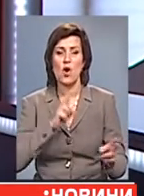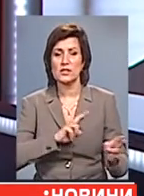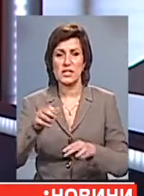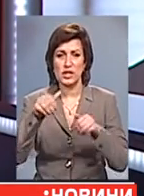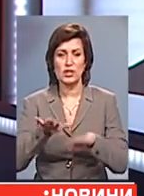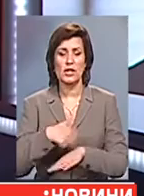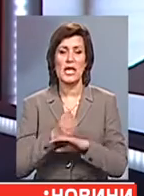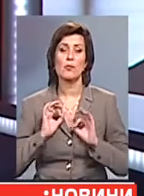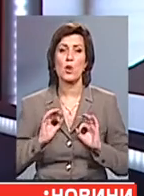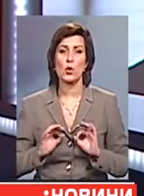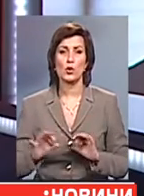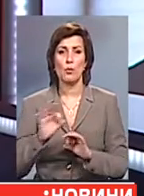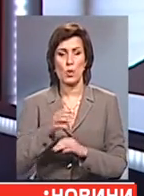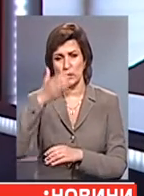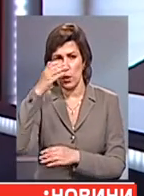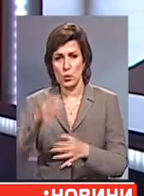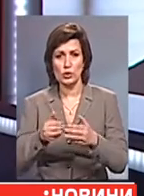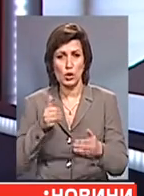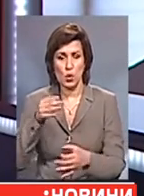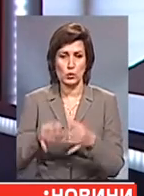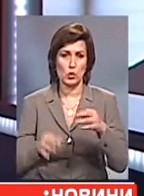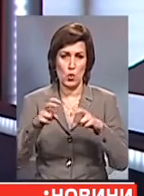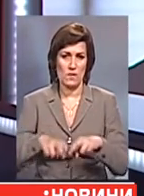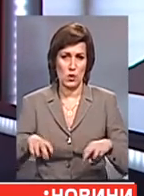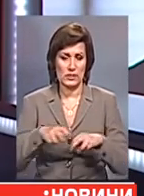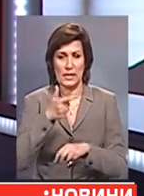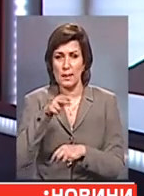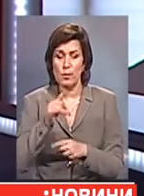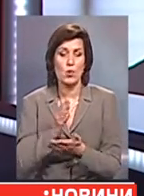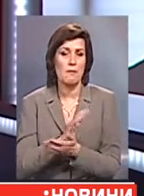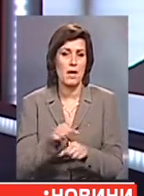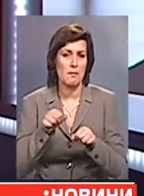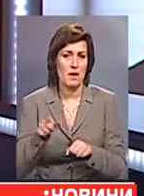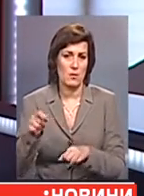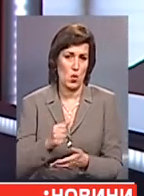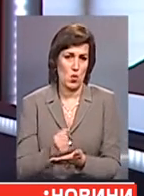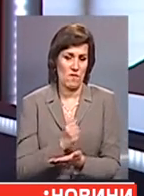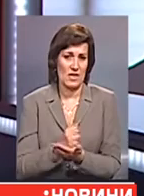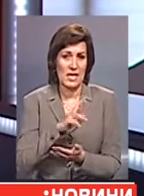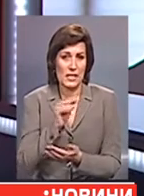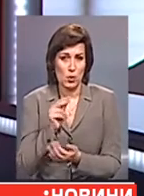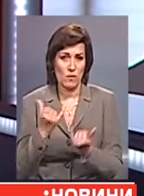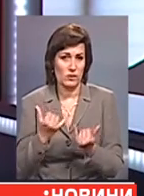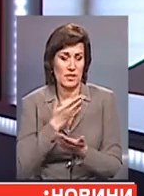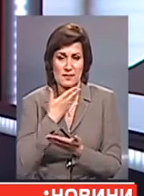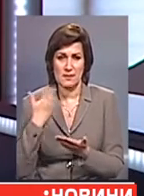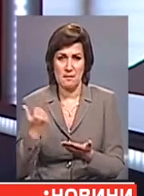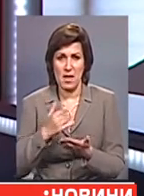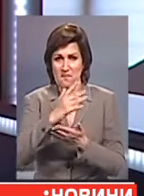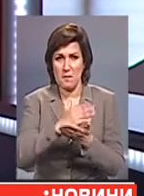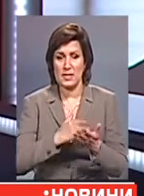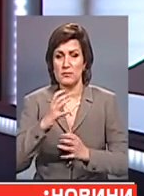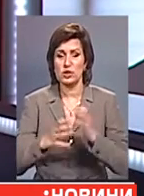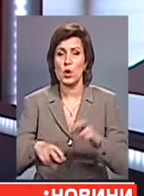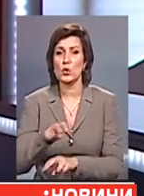рішення Генпрокуратури про заочне досудове розслідування. Каже, ГПУ не мала права його ухвалювати, бо Януковича зараз немає в базі